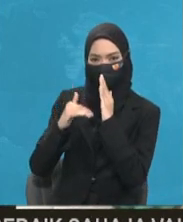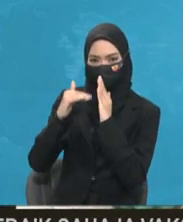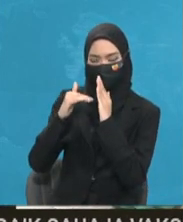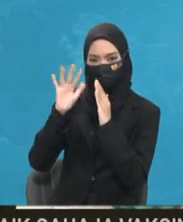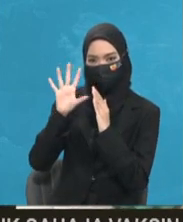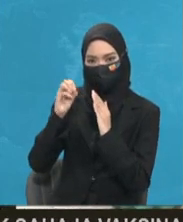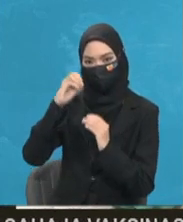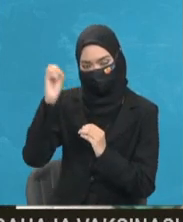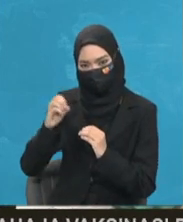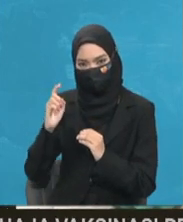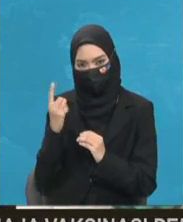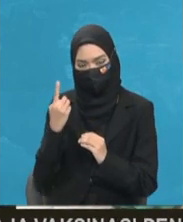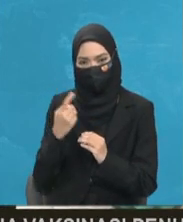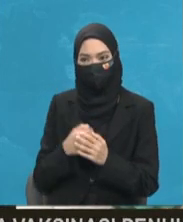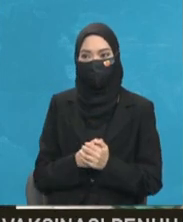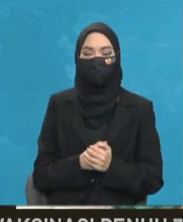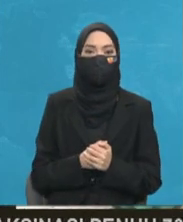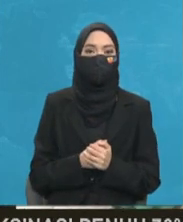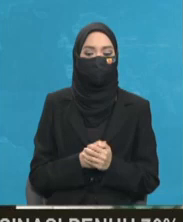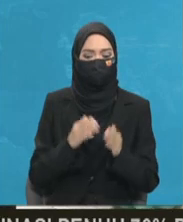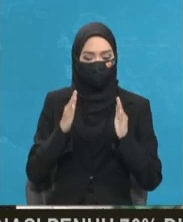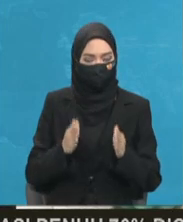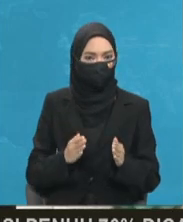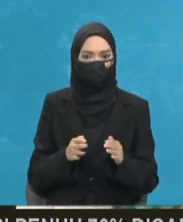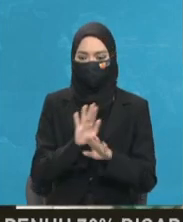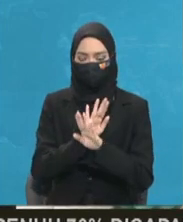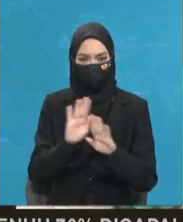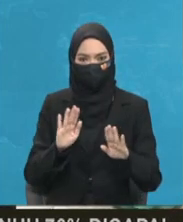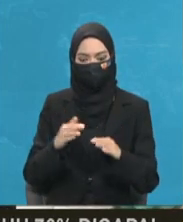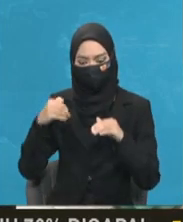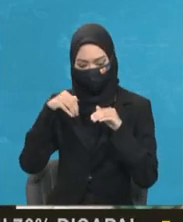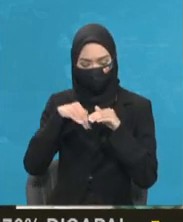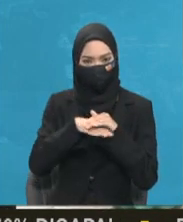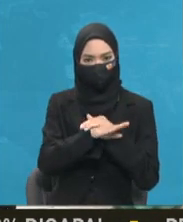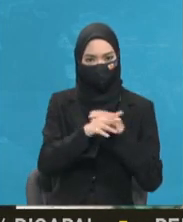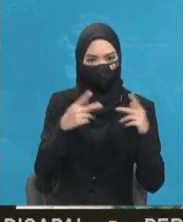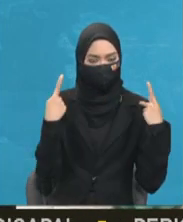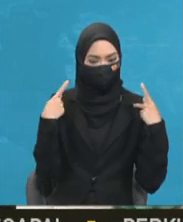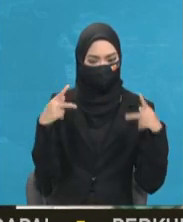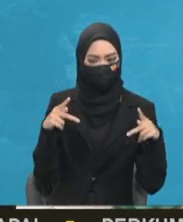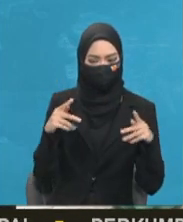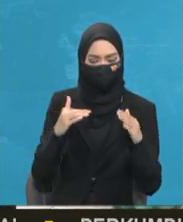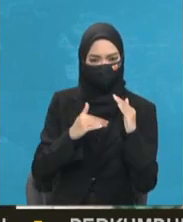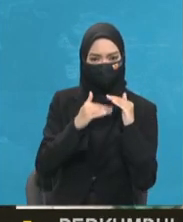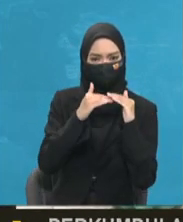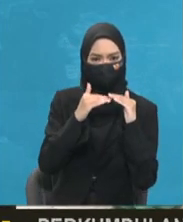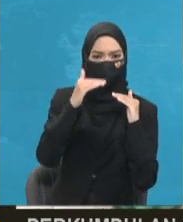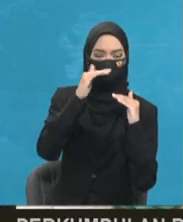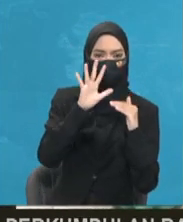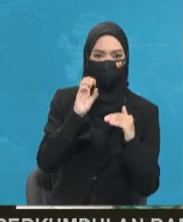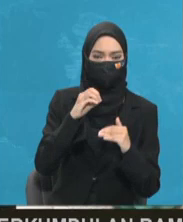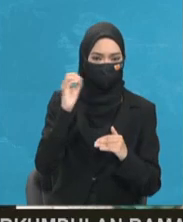pelanggan setelah mencapai hat 50 peratus spesifik tersebut pemilik